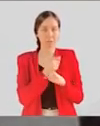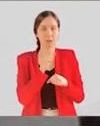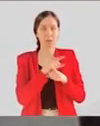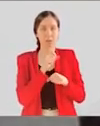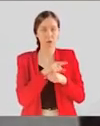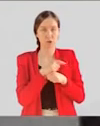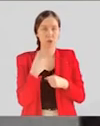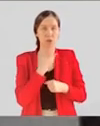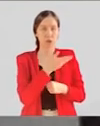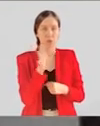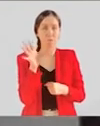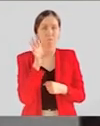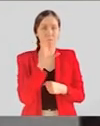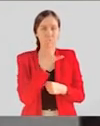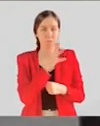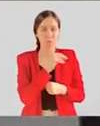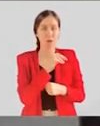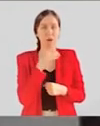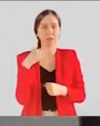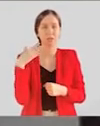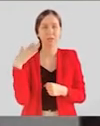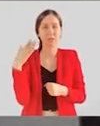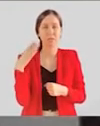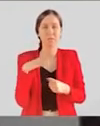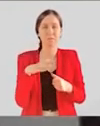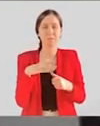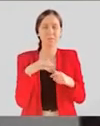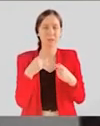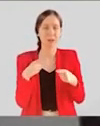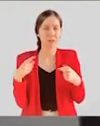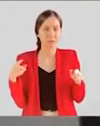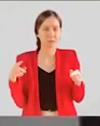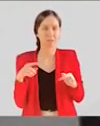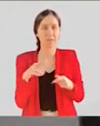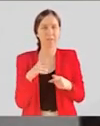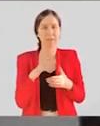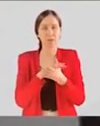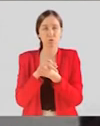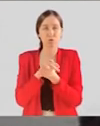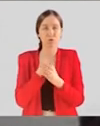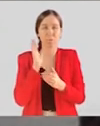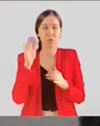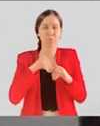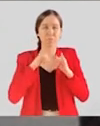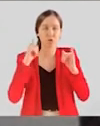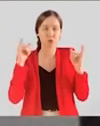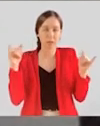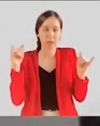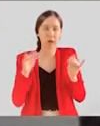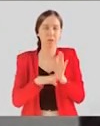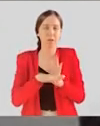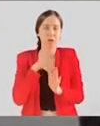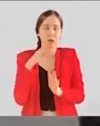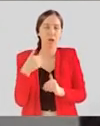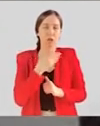нашего всестороннего сотрудничества становится дальнейшее углубление и повышение его эффективности.